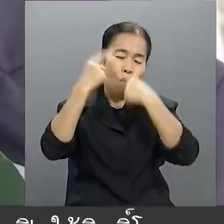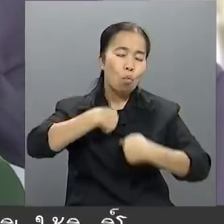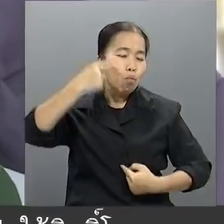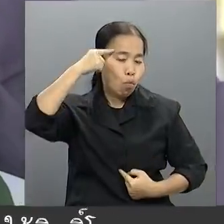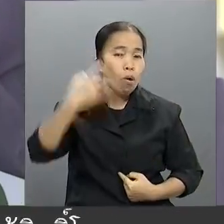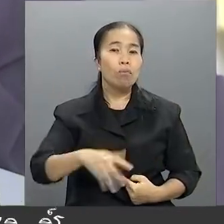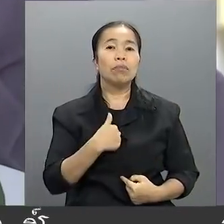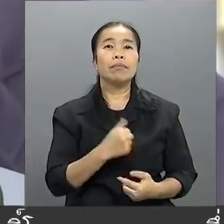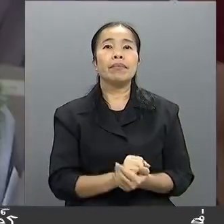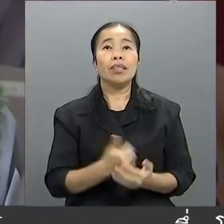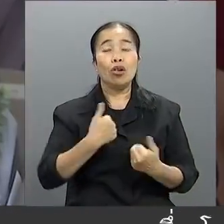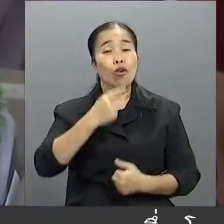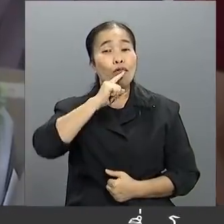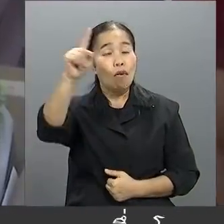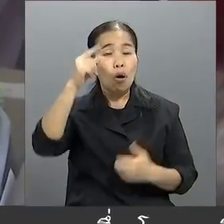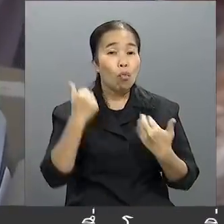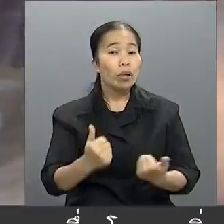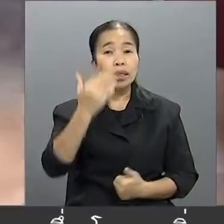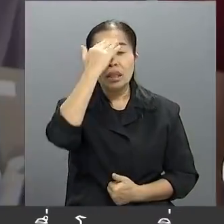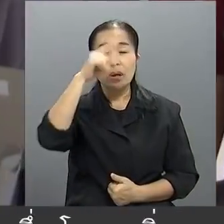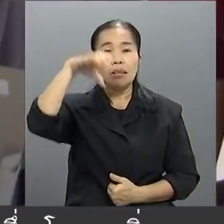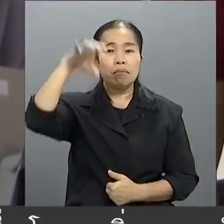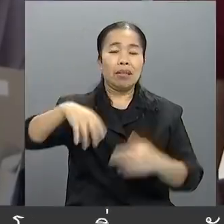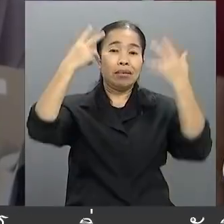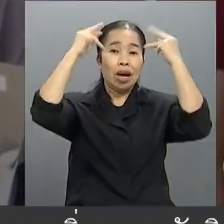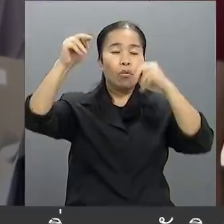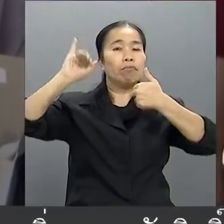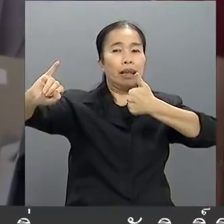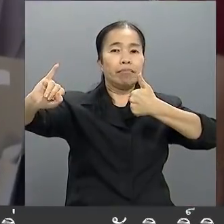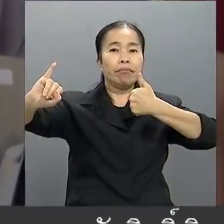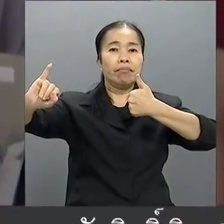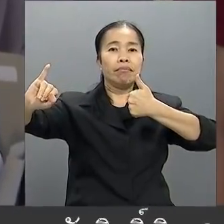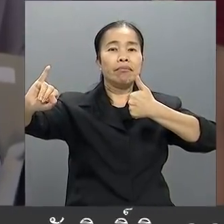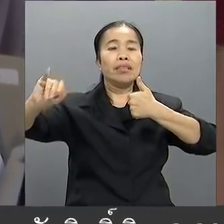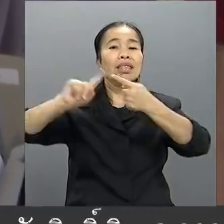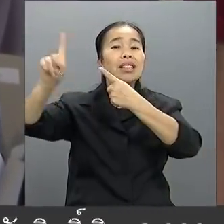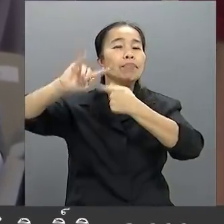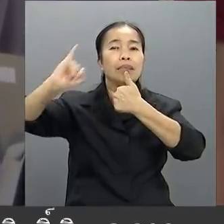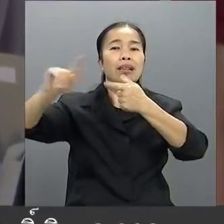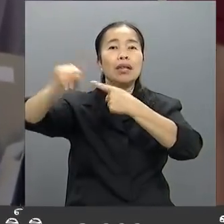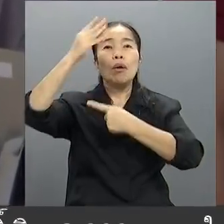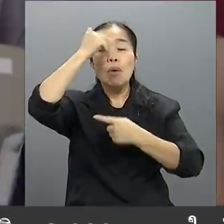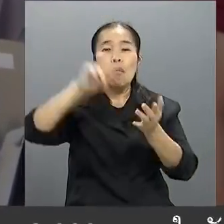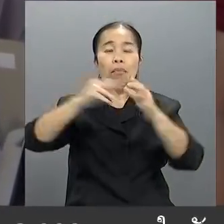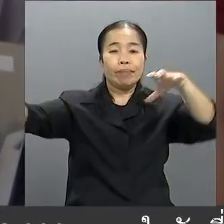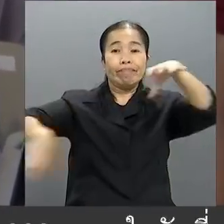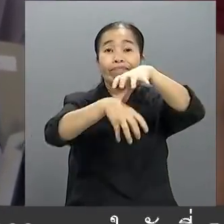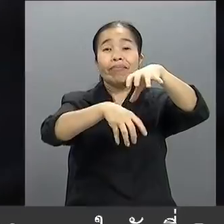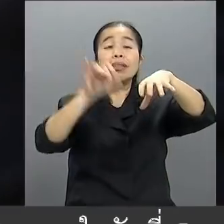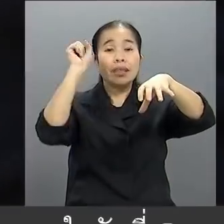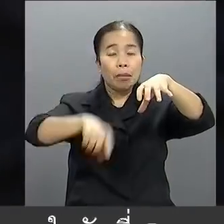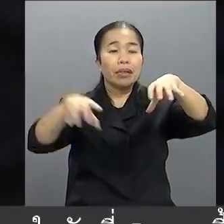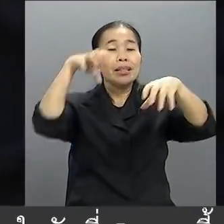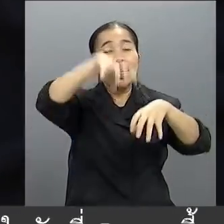การฟ้องในคดีนี้สำนักนายกรัฐมนตรีเป็นจำเลยดีเด่นเนื่องจากกอรมนเป็นหน่วยงานที่จัดตั้งขึ้นในสำนักนายก